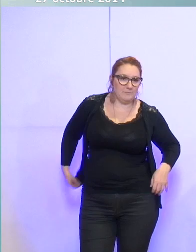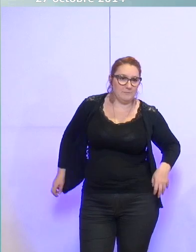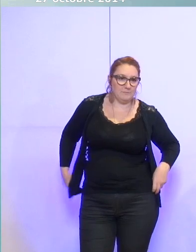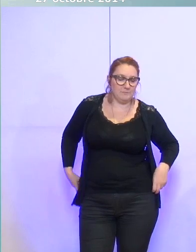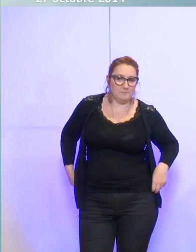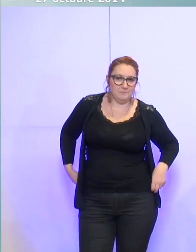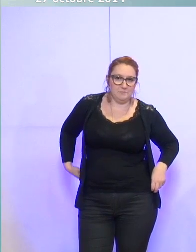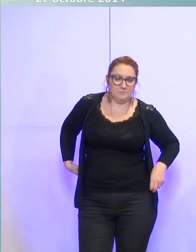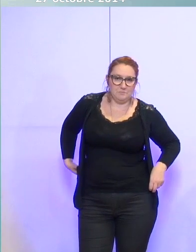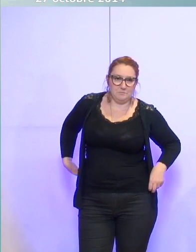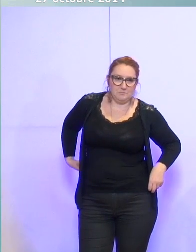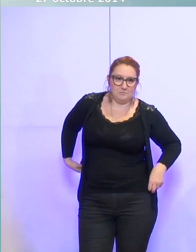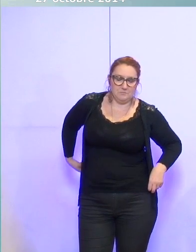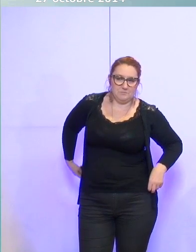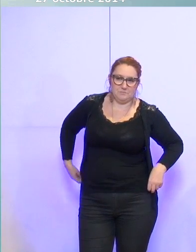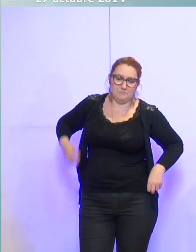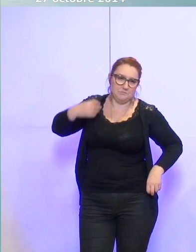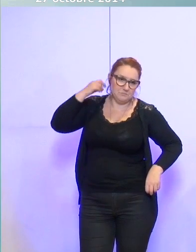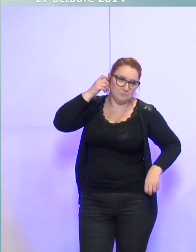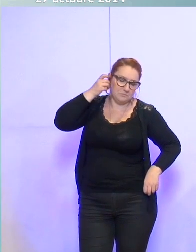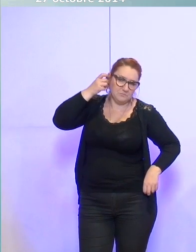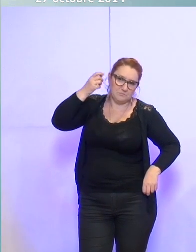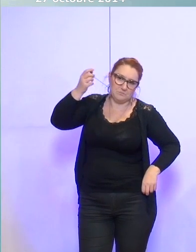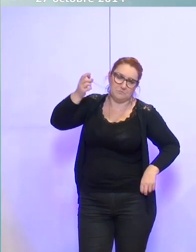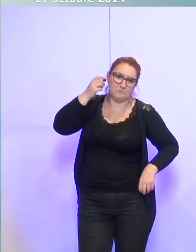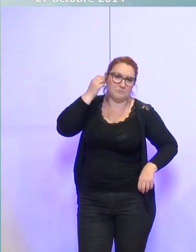Ils vont s'en aller. Bah oui, ils vont s'en aller.